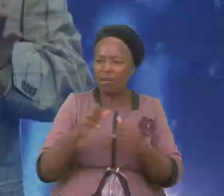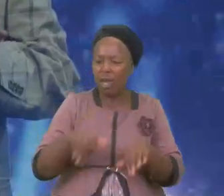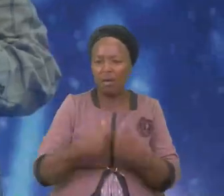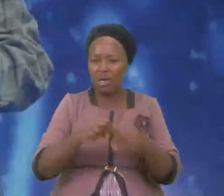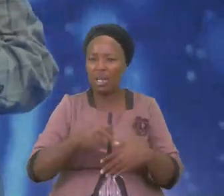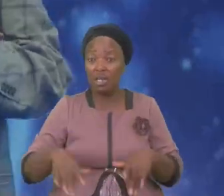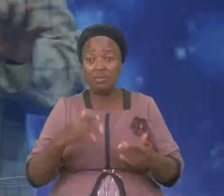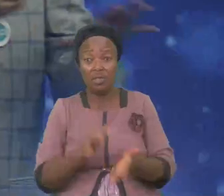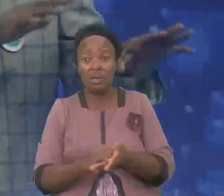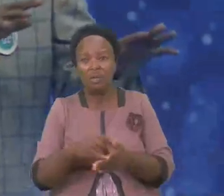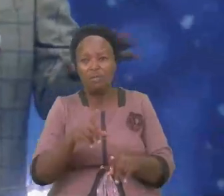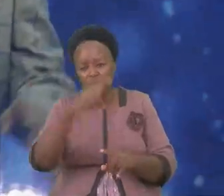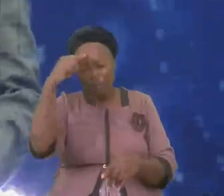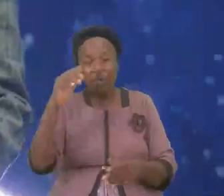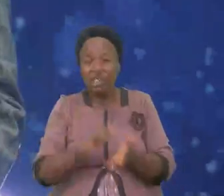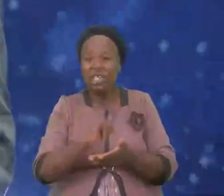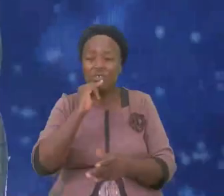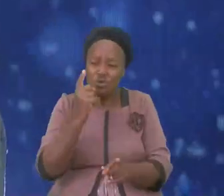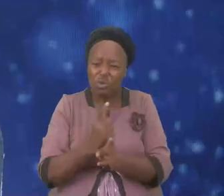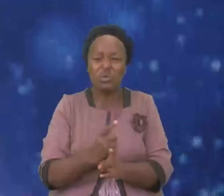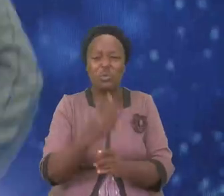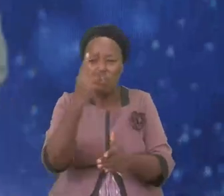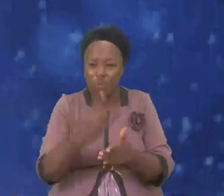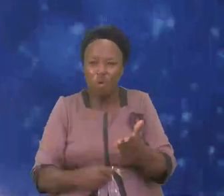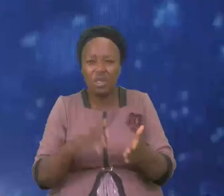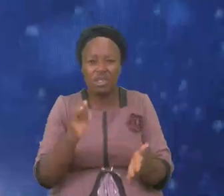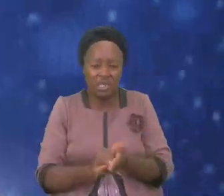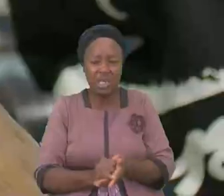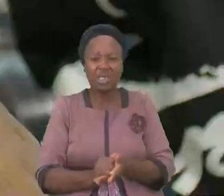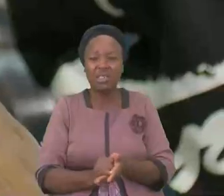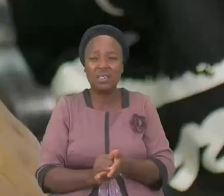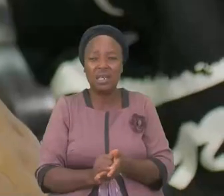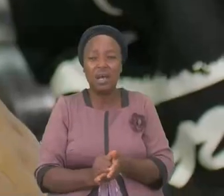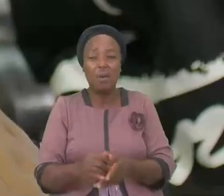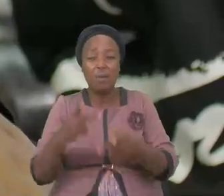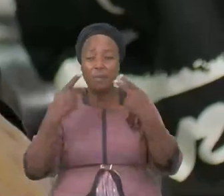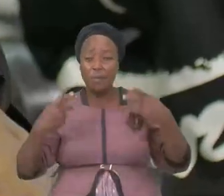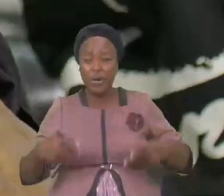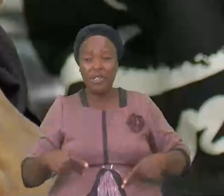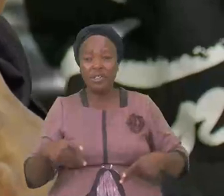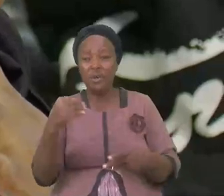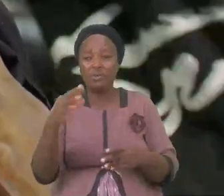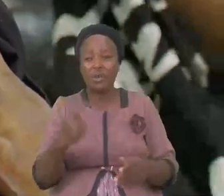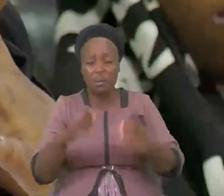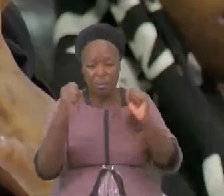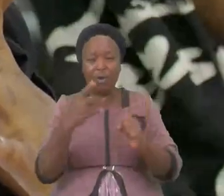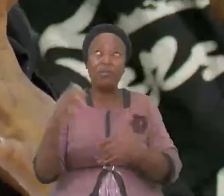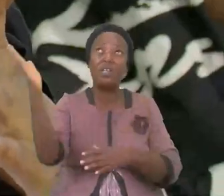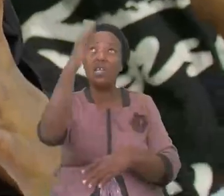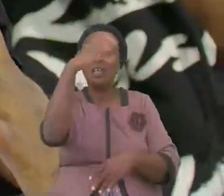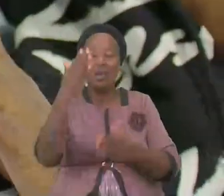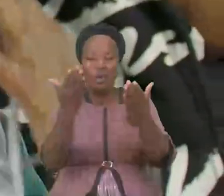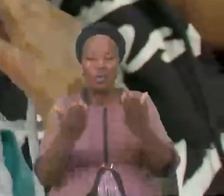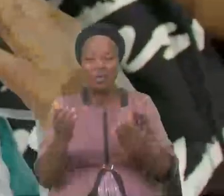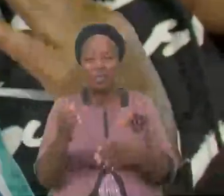Parce que c'est exactement ce que le prince, la puissance de l'air,